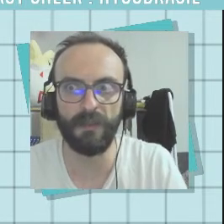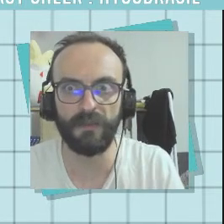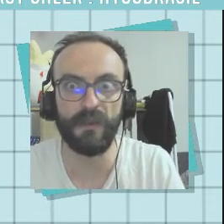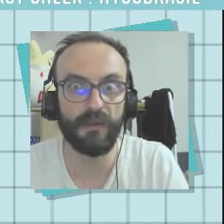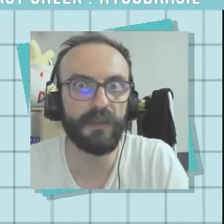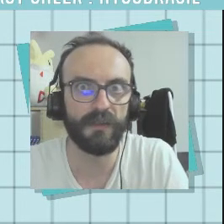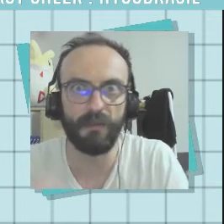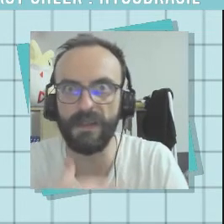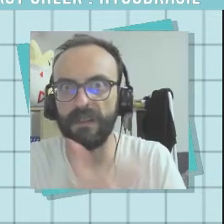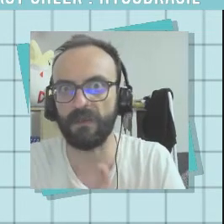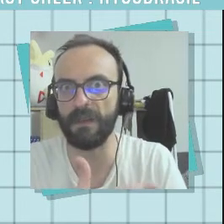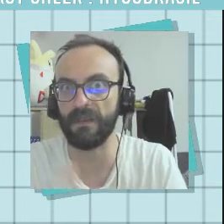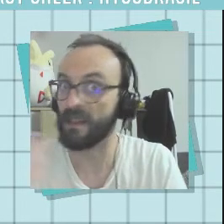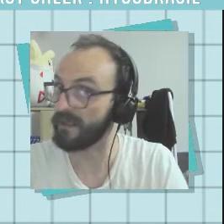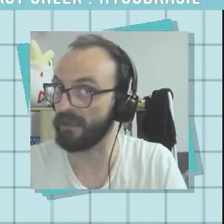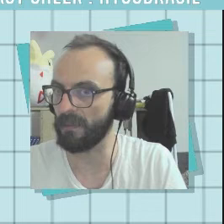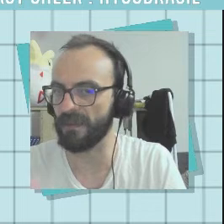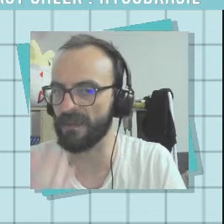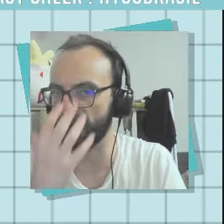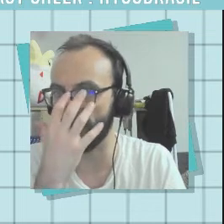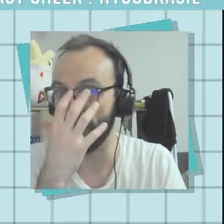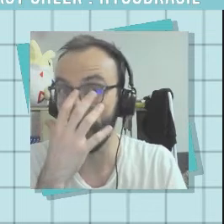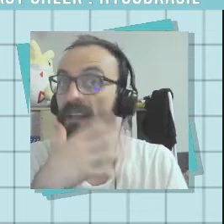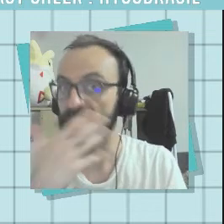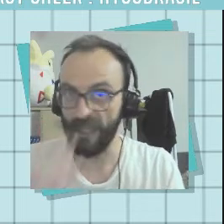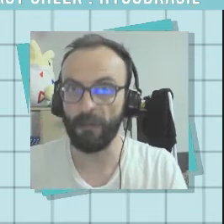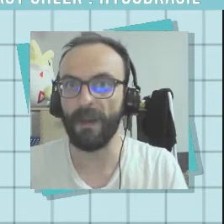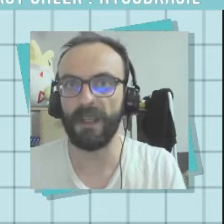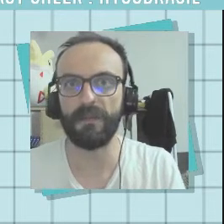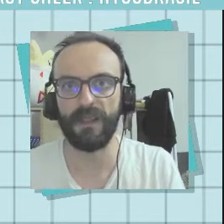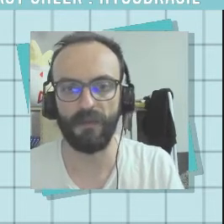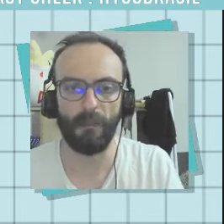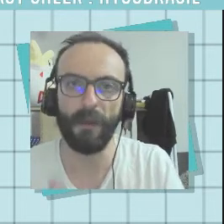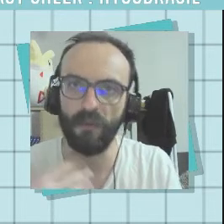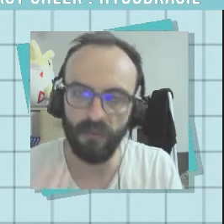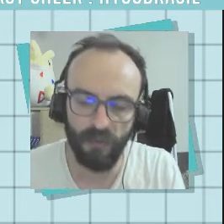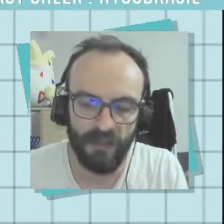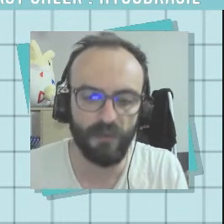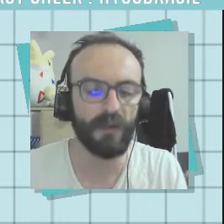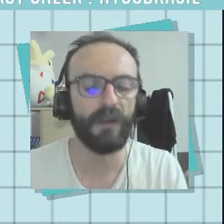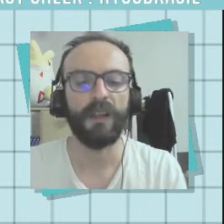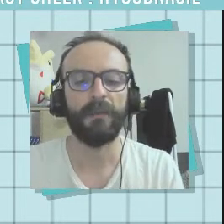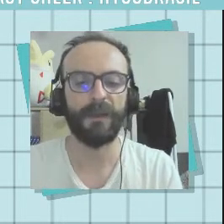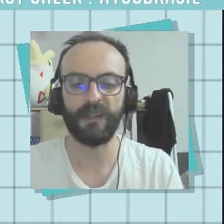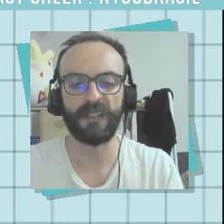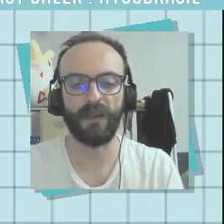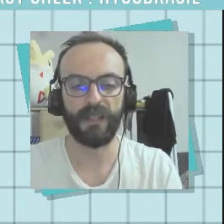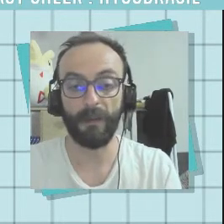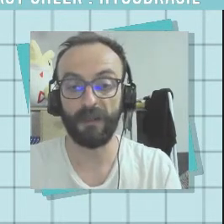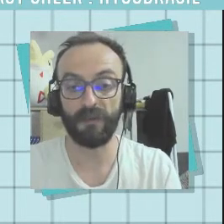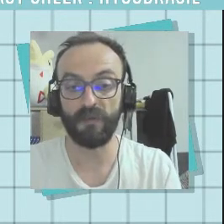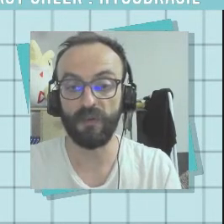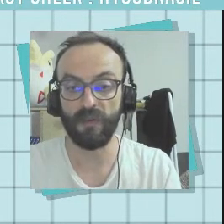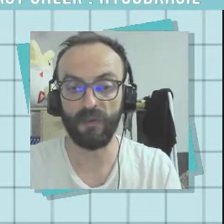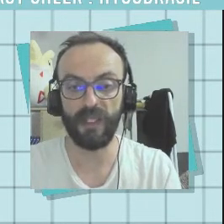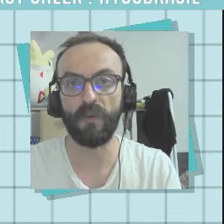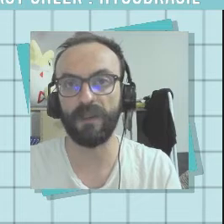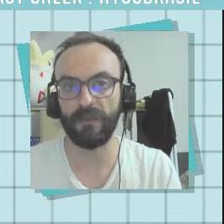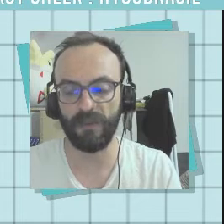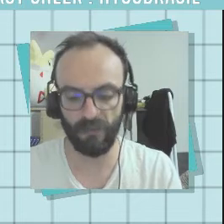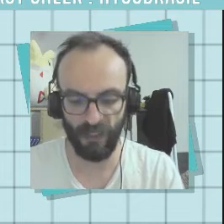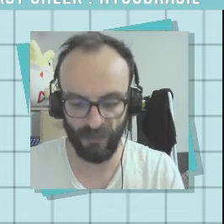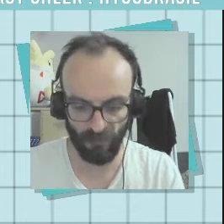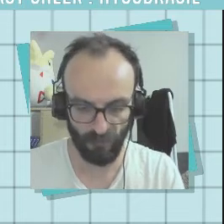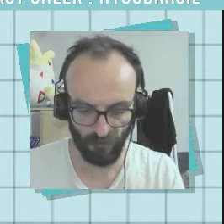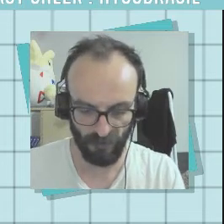sont bêtes ou quoi, juste ils ont pas cette compétence là, c'est des compétences différentes. C'est un peu pareil pour les sourds, pas pour tous les sourds, mais moi je sais il y a pas mal de sourds que je connais qui ont un